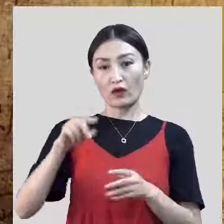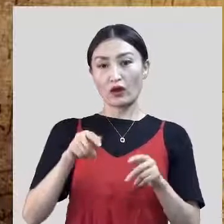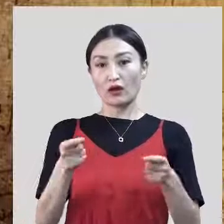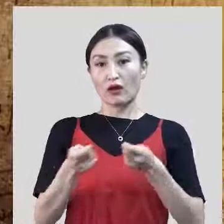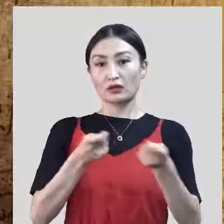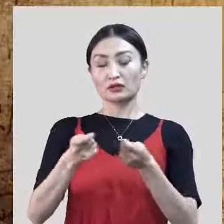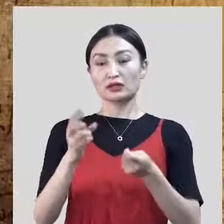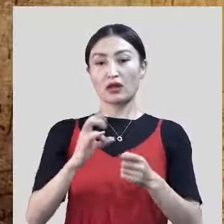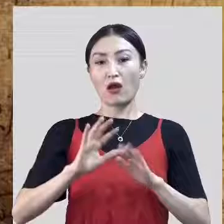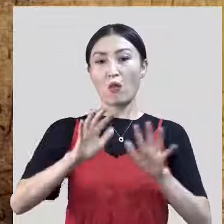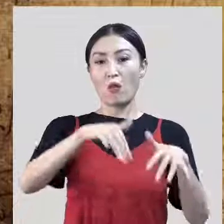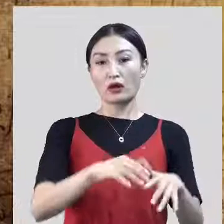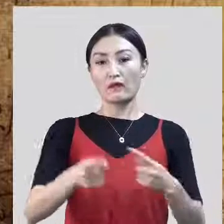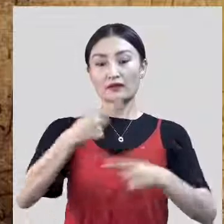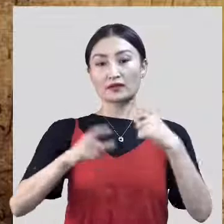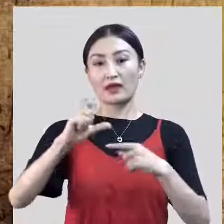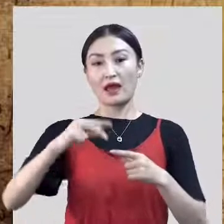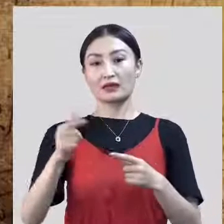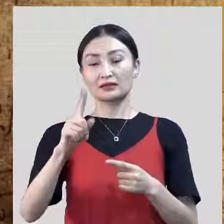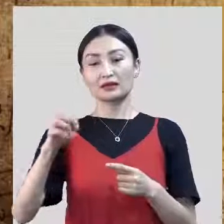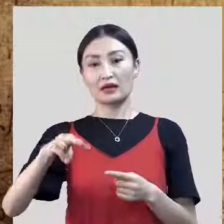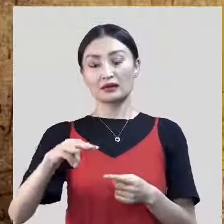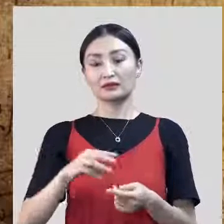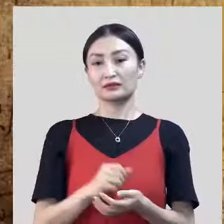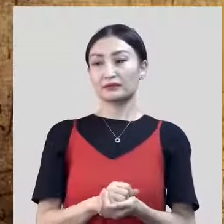море возврат эльзаса и лотарингии